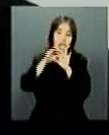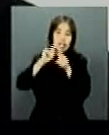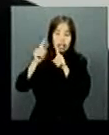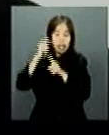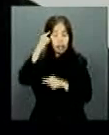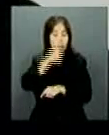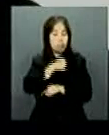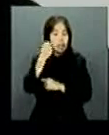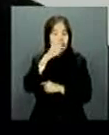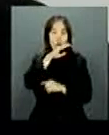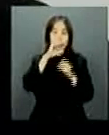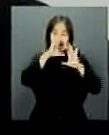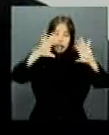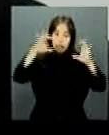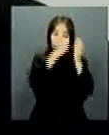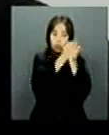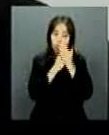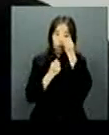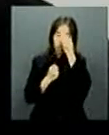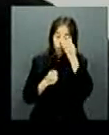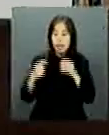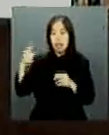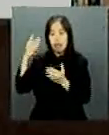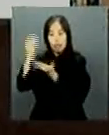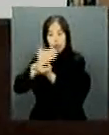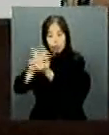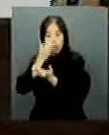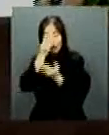จนะครับรวมถึงเรื่องการลดความเสี่ยงที่ปล่อยกู้กับผู้ประกอบการที่จะมีด้วย